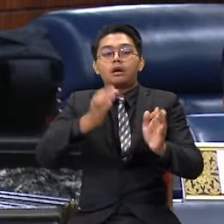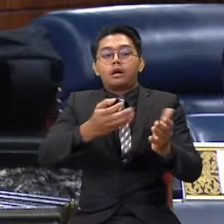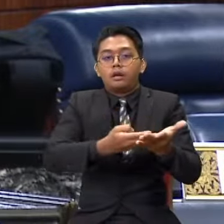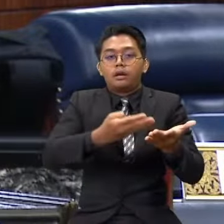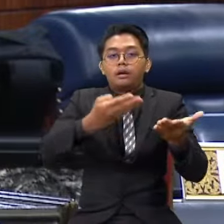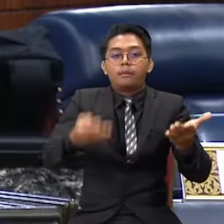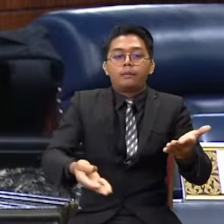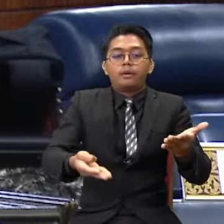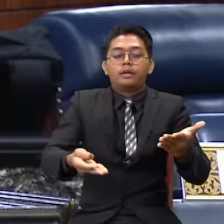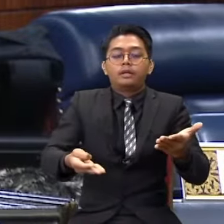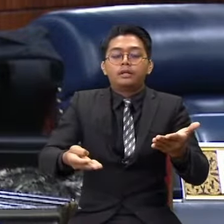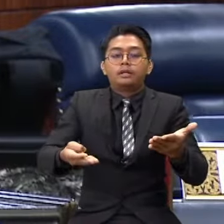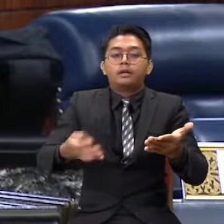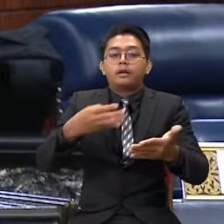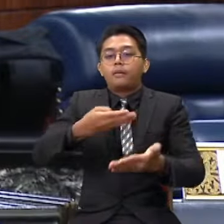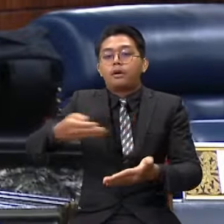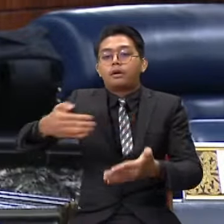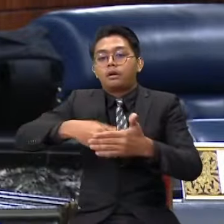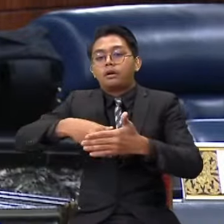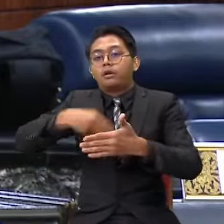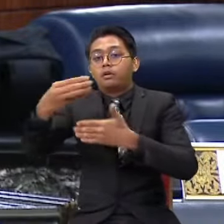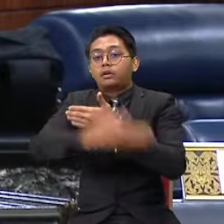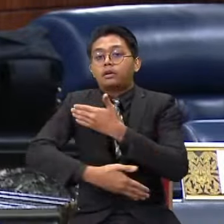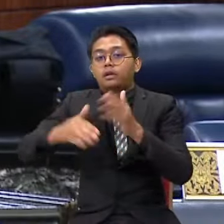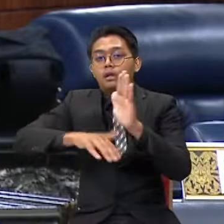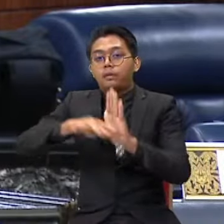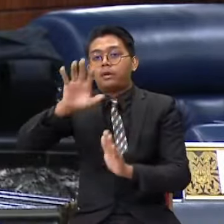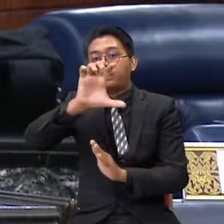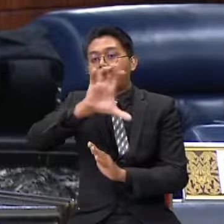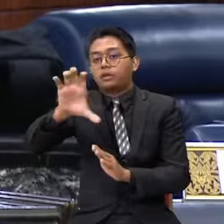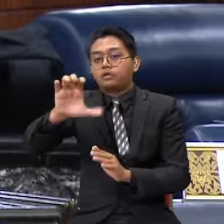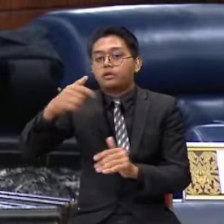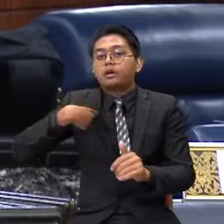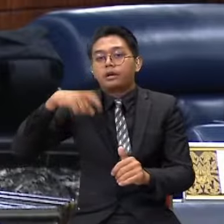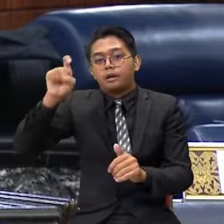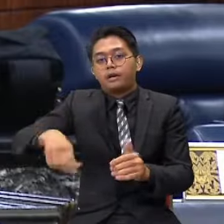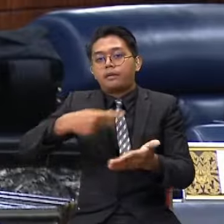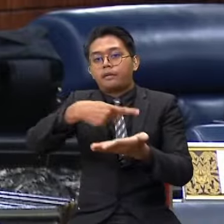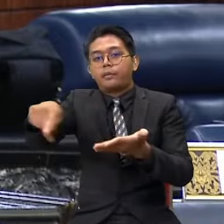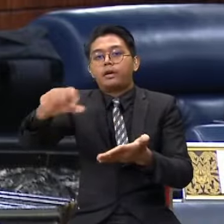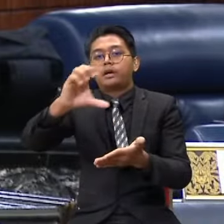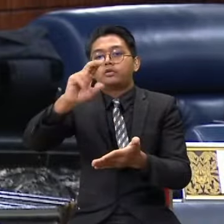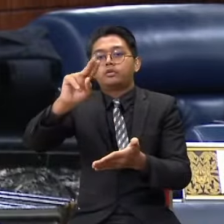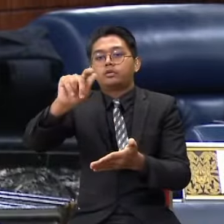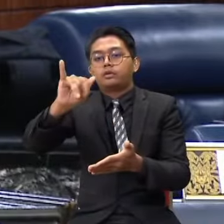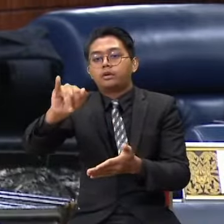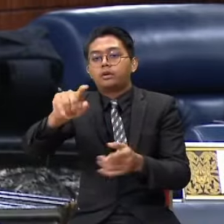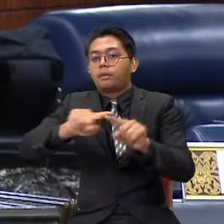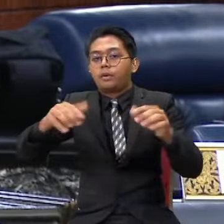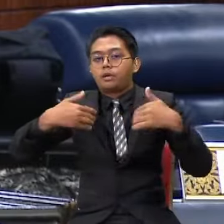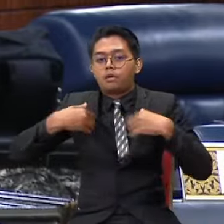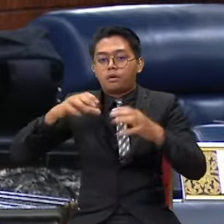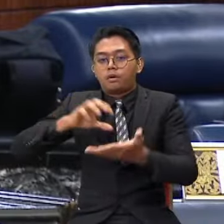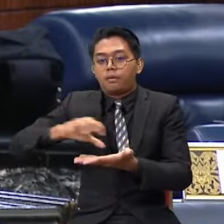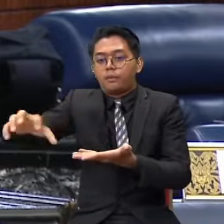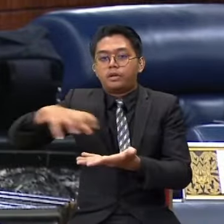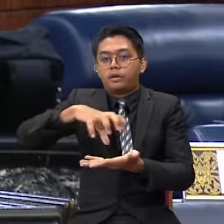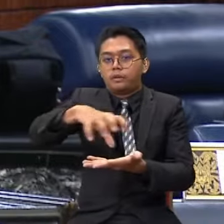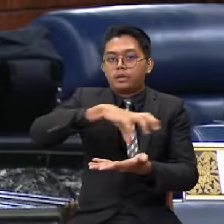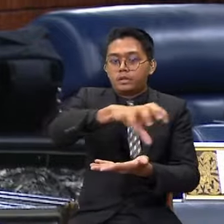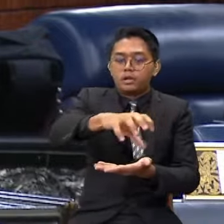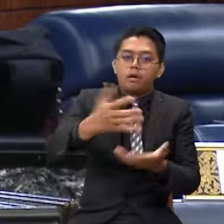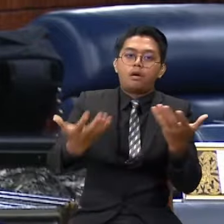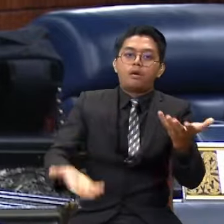negara lebih r00 kenakan Cukai tapi ada orang kita pecahkan beli r000 kita pecahkan